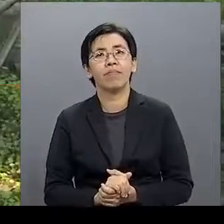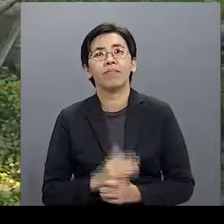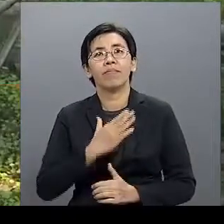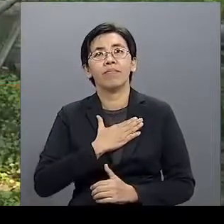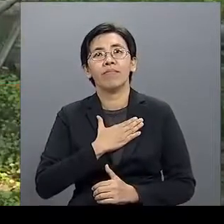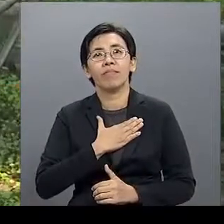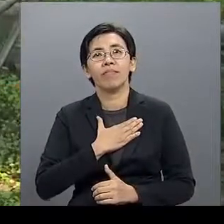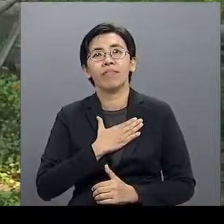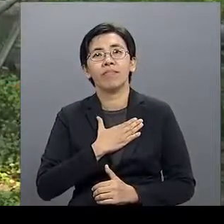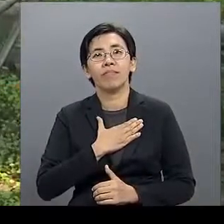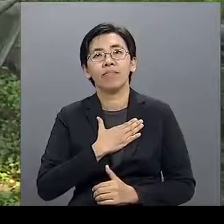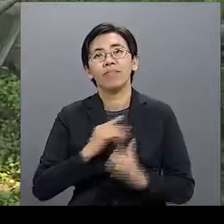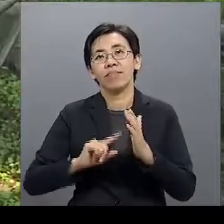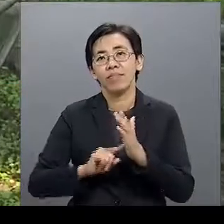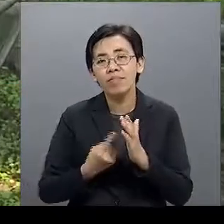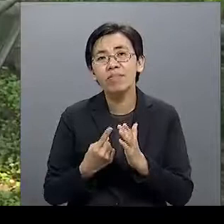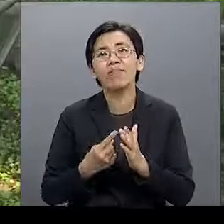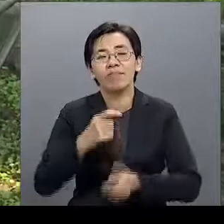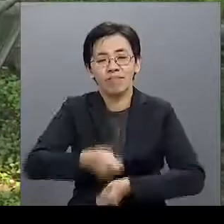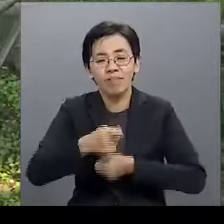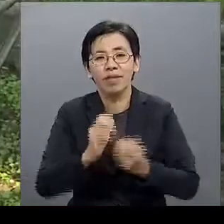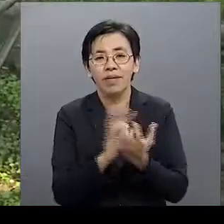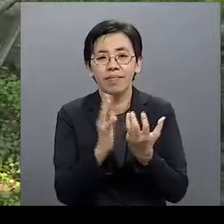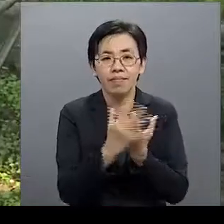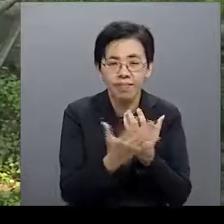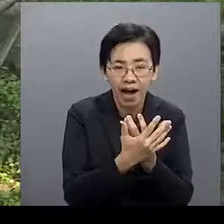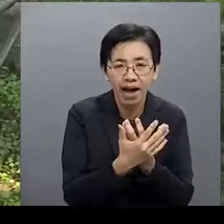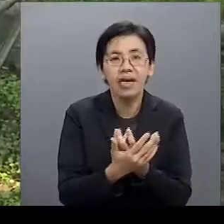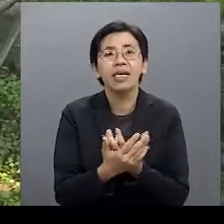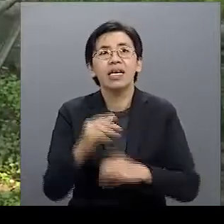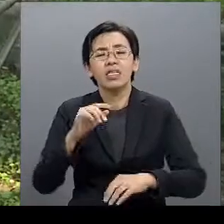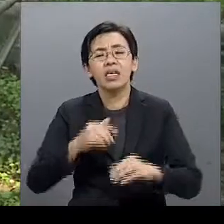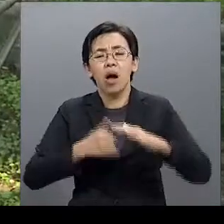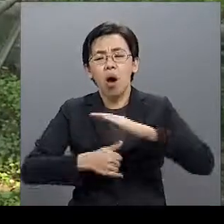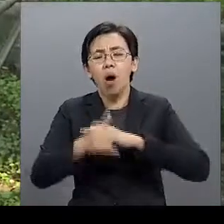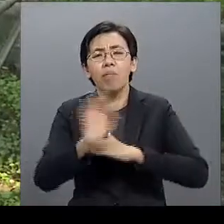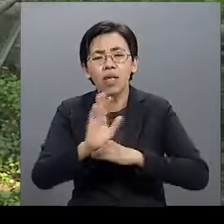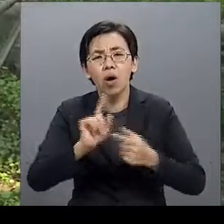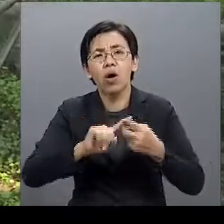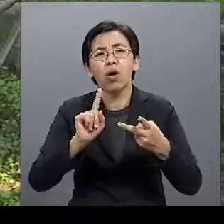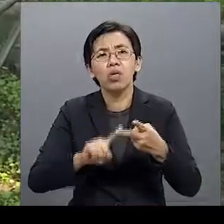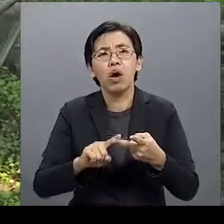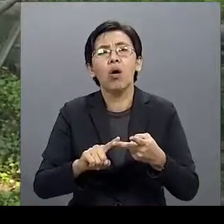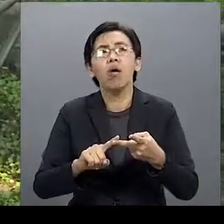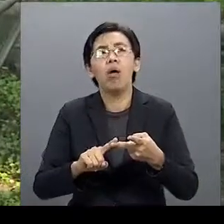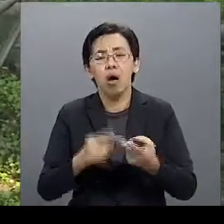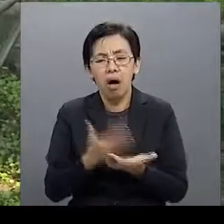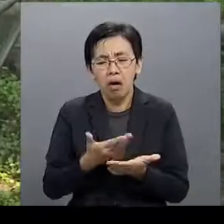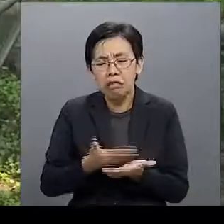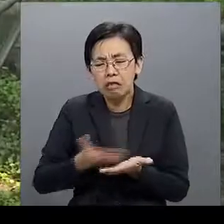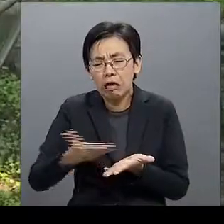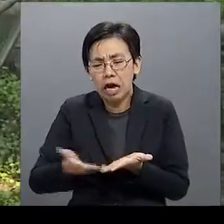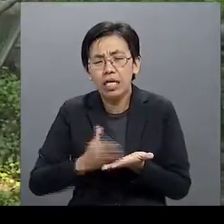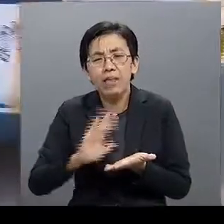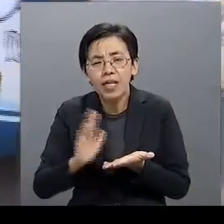ตเพิ่มขึ้นเพื่อเซฟเรื่องของ1เวลาไม่ต้องออกบ้านอันที่2เซฟเรื่องของการค่าใช้จ่ายและอันที่3คือป